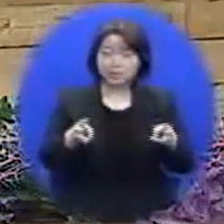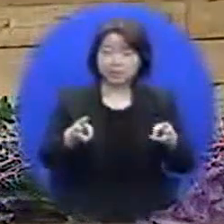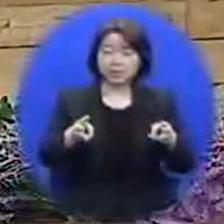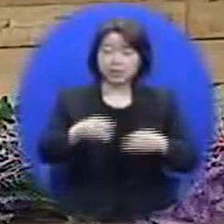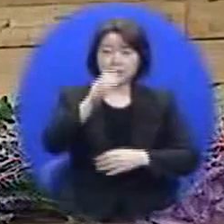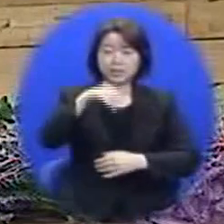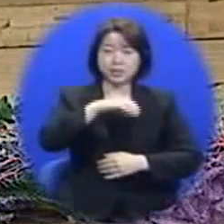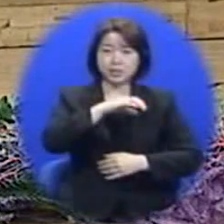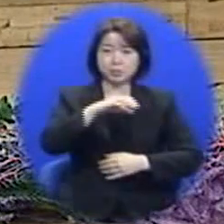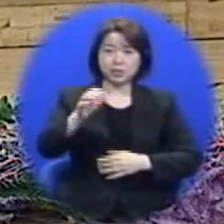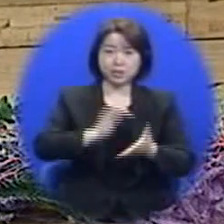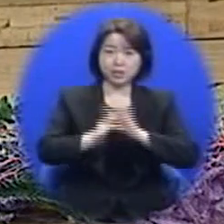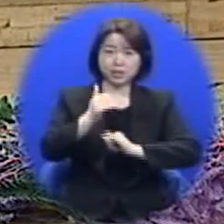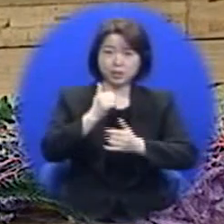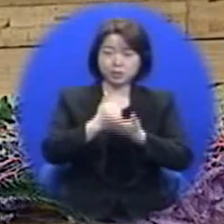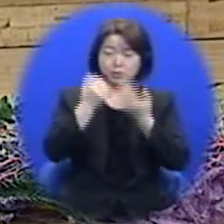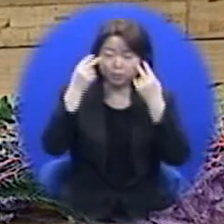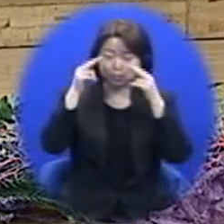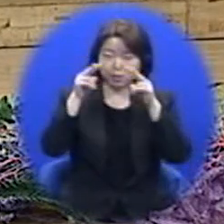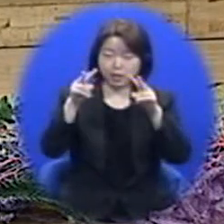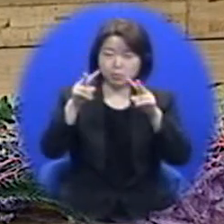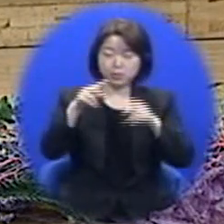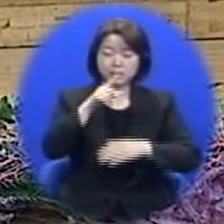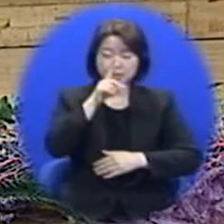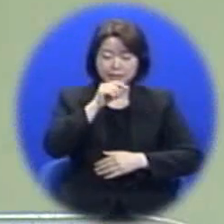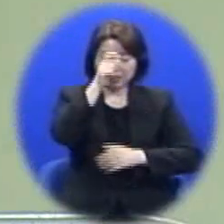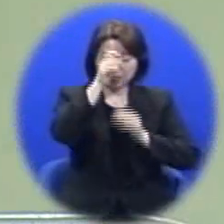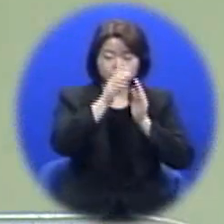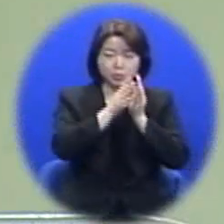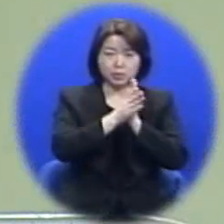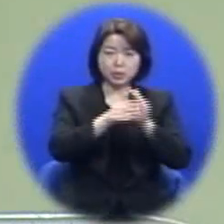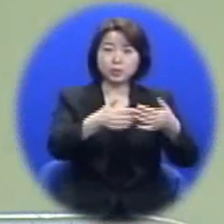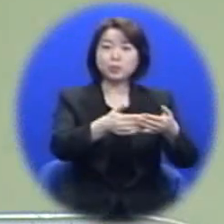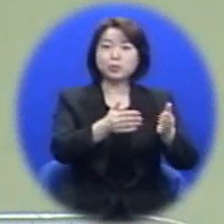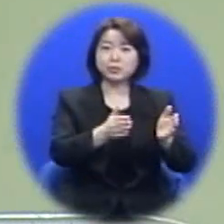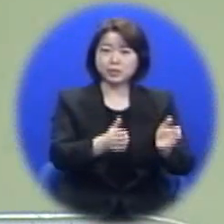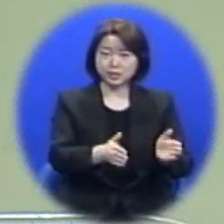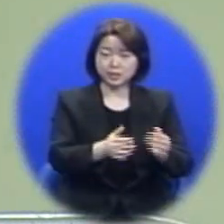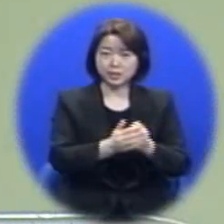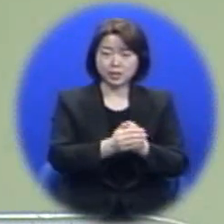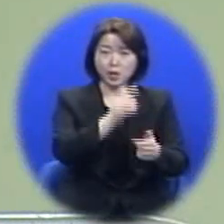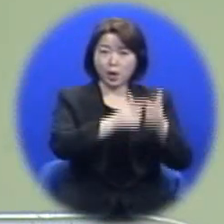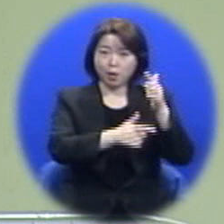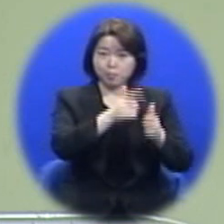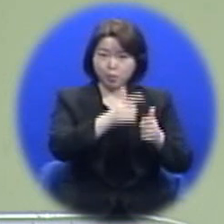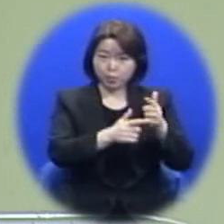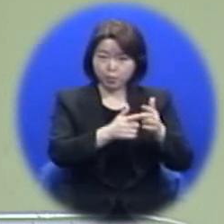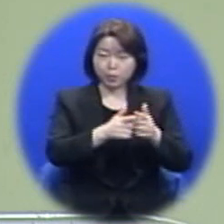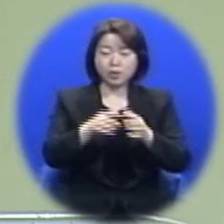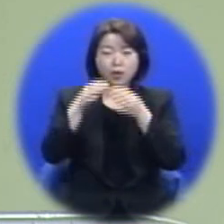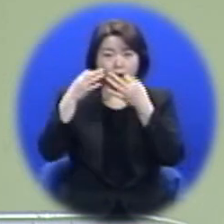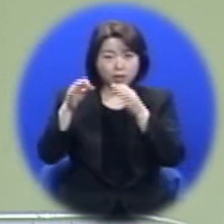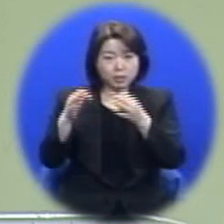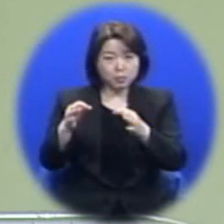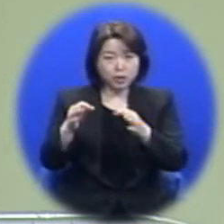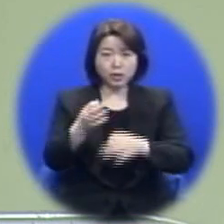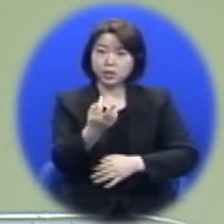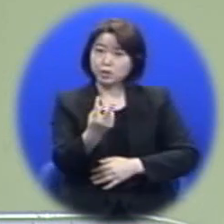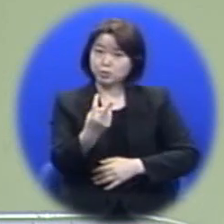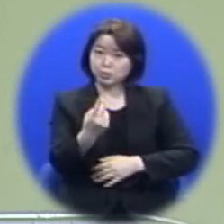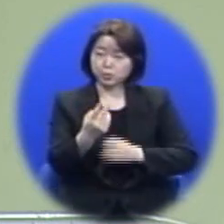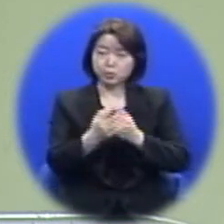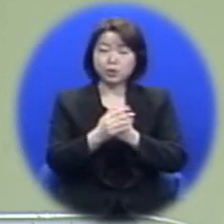예수님을 바라보는 침묵기도 실 이 목요일 금일 중에 목요일에 오시기를